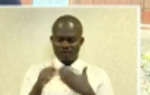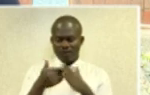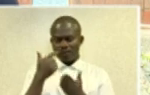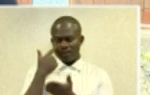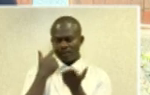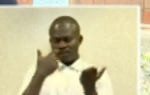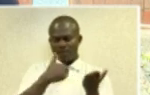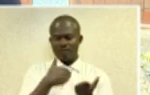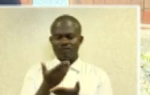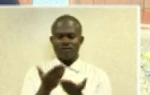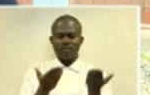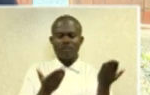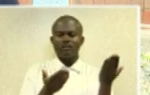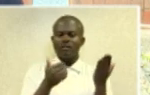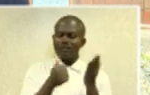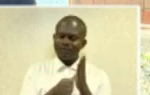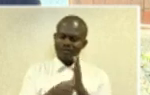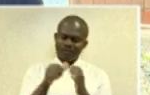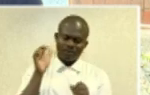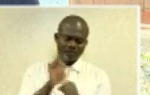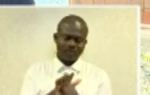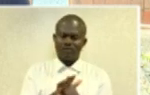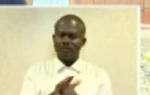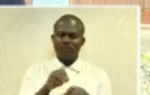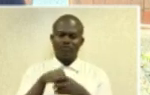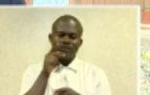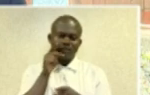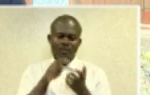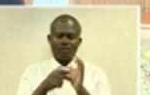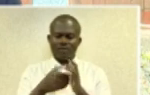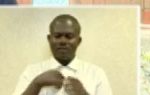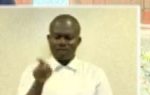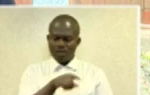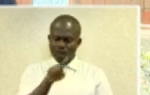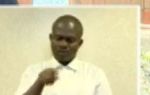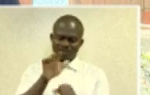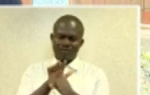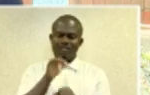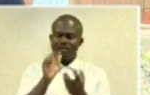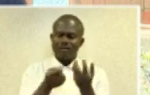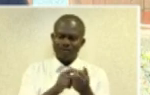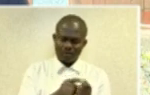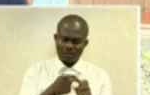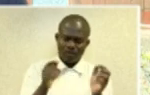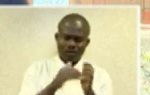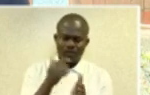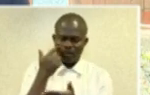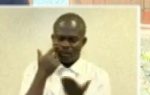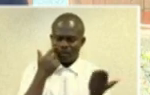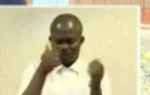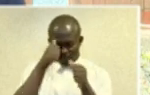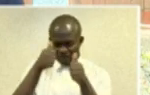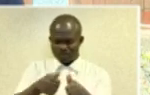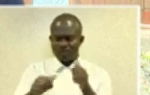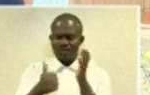bafite agahomamunwa, niko tukita mu Kinyarwanda, no kuvuga ngo bifite amakosa menshi atabarika. Ariko wareba no gukurikiza amategeko no